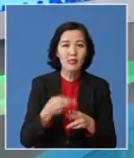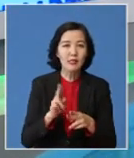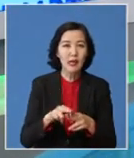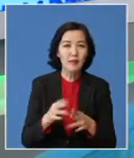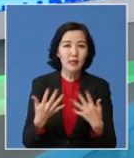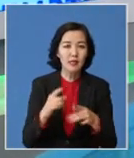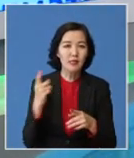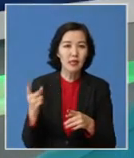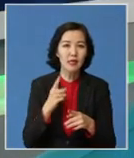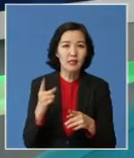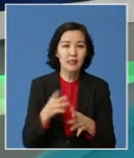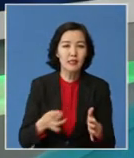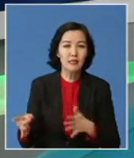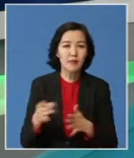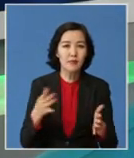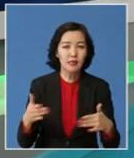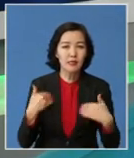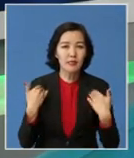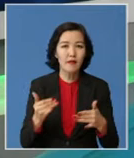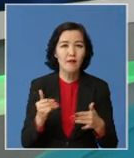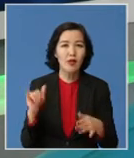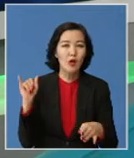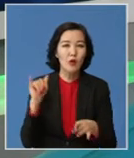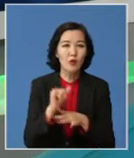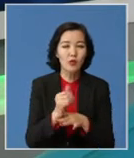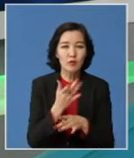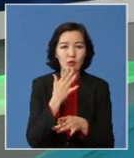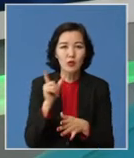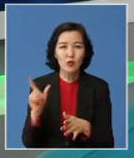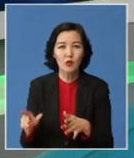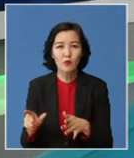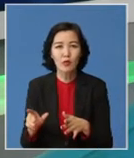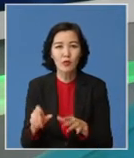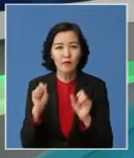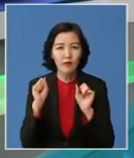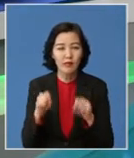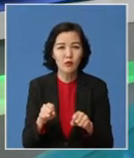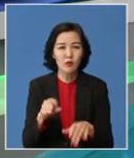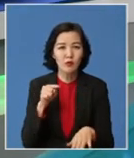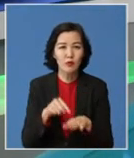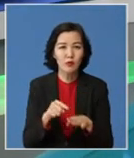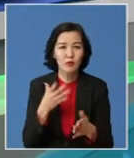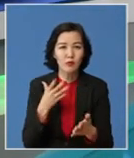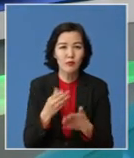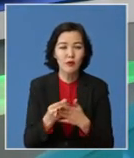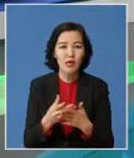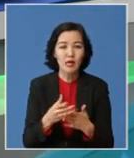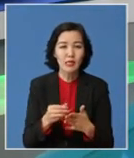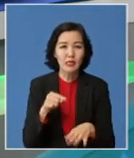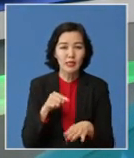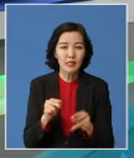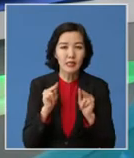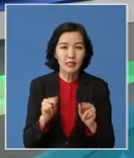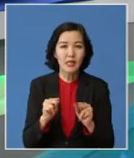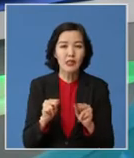сельскохозяйственный регион представит гостям из зарубежья и жителям мегаполисов возможность почувствовать себя настоящим фермером. Такой